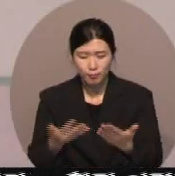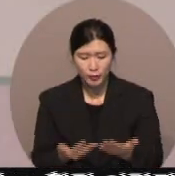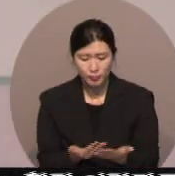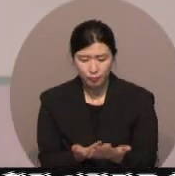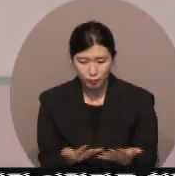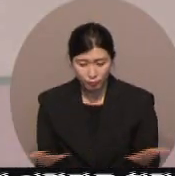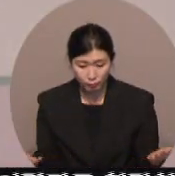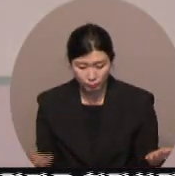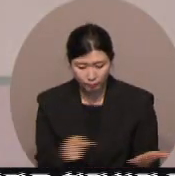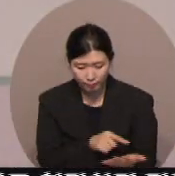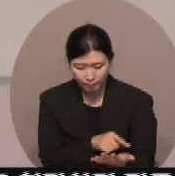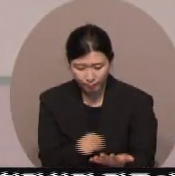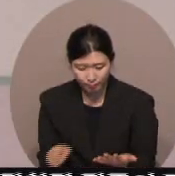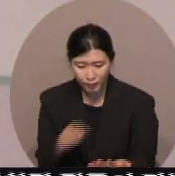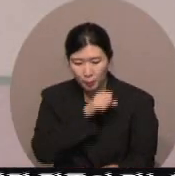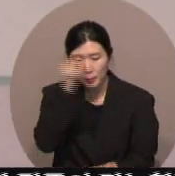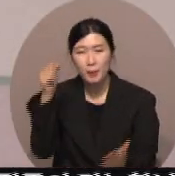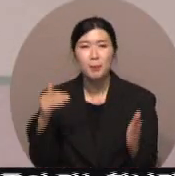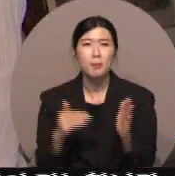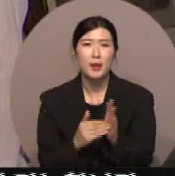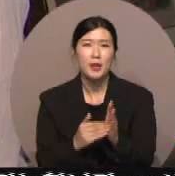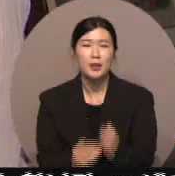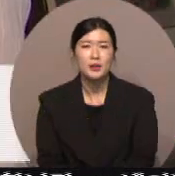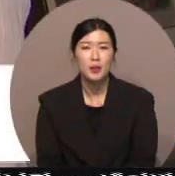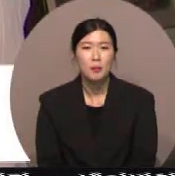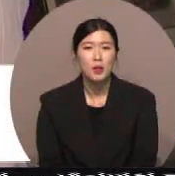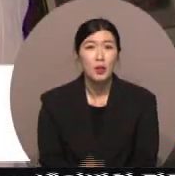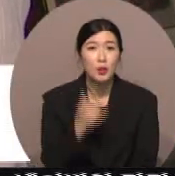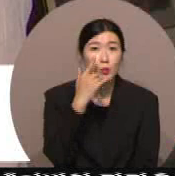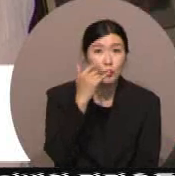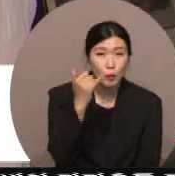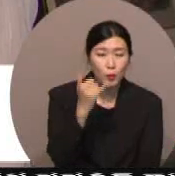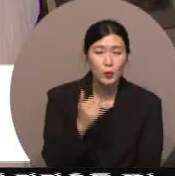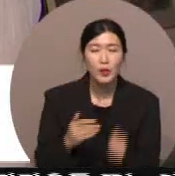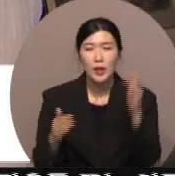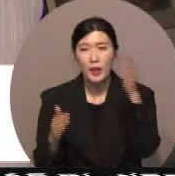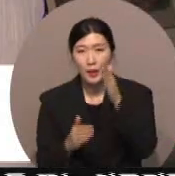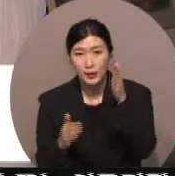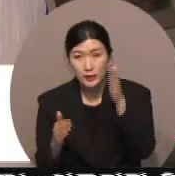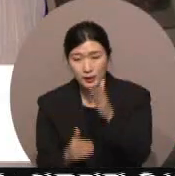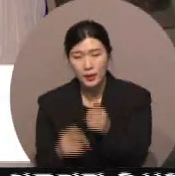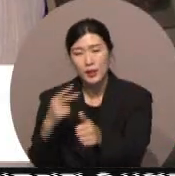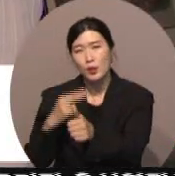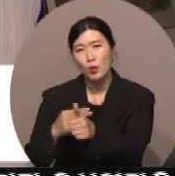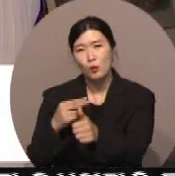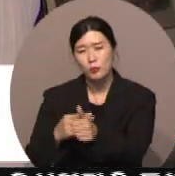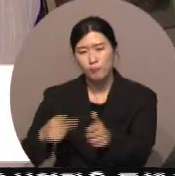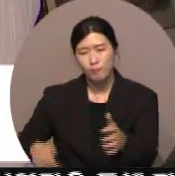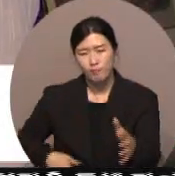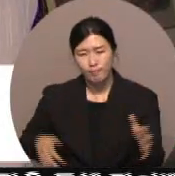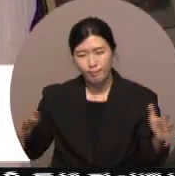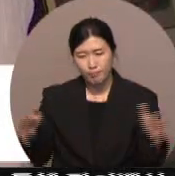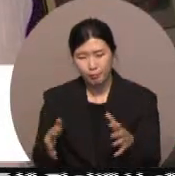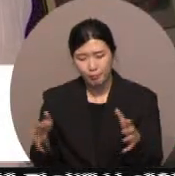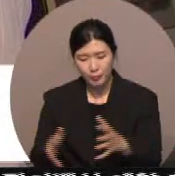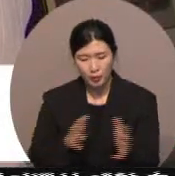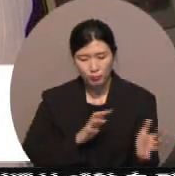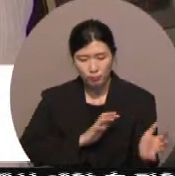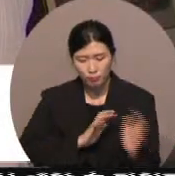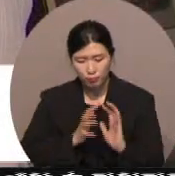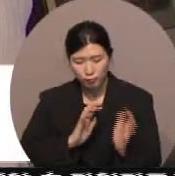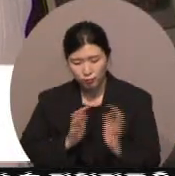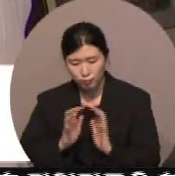학생의 작품이 선정됐습니다. 학부모님과 그다음에 학생 그리고 교직원 교육